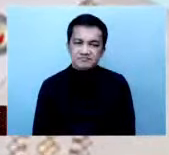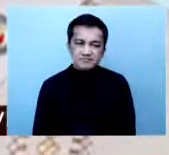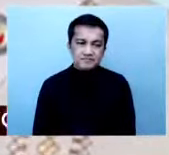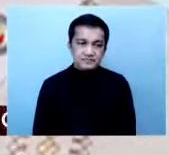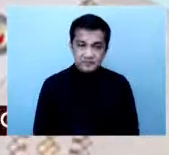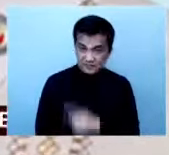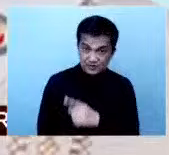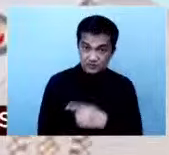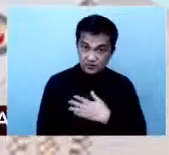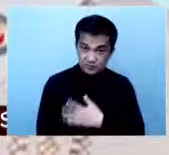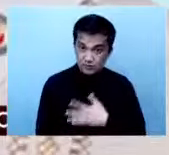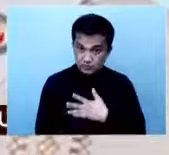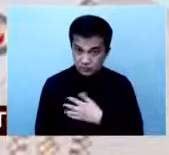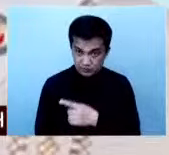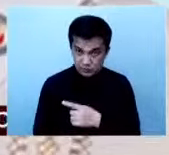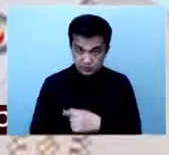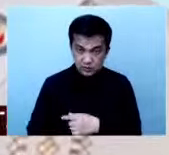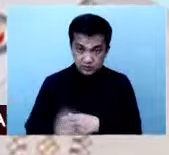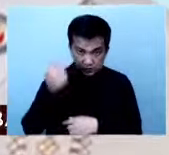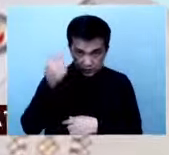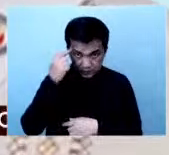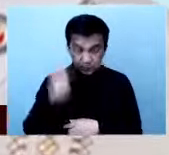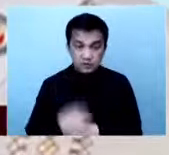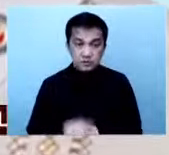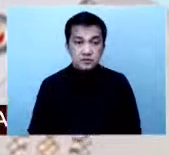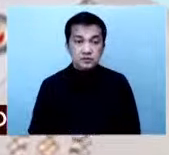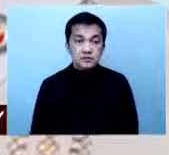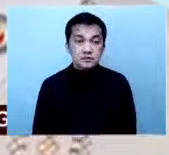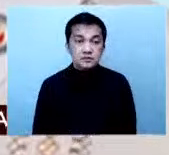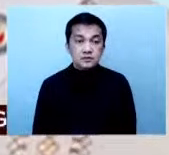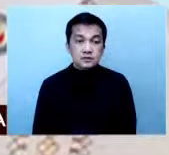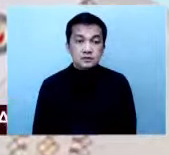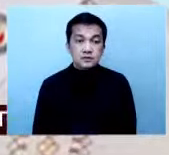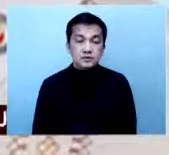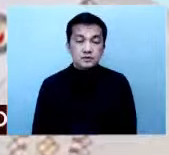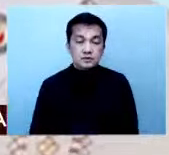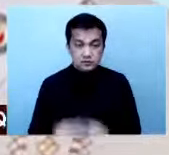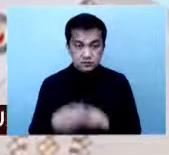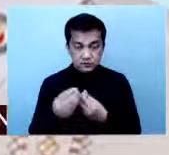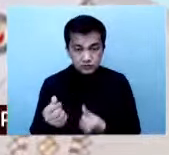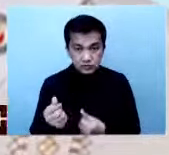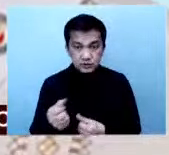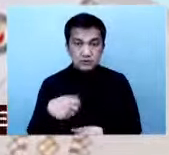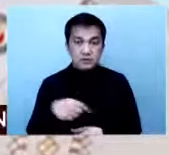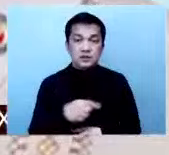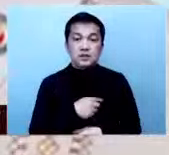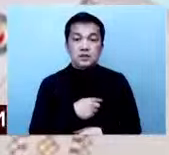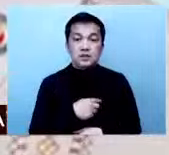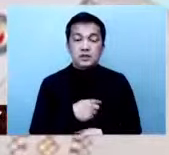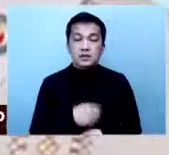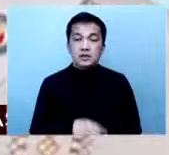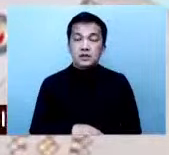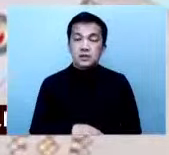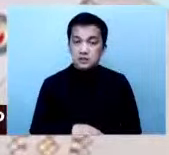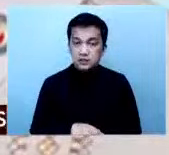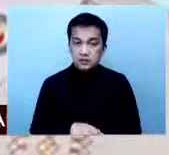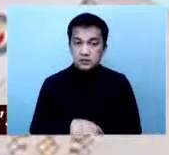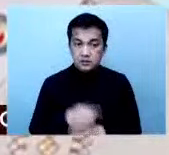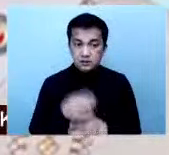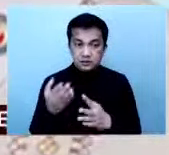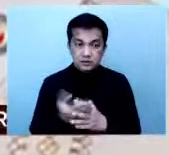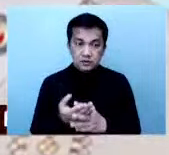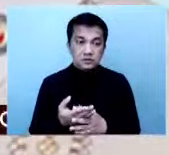gusto ng administrasyon na ang solusyon na natin sa ah incursion ng